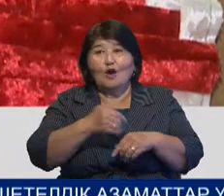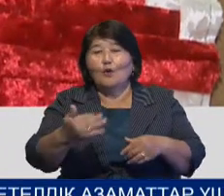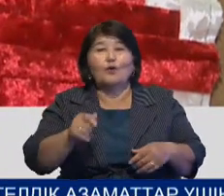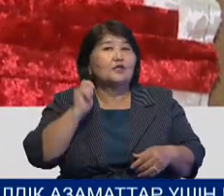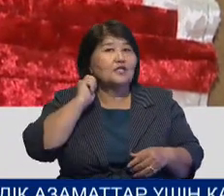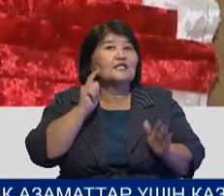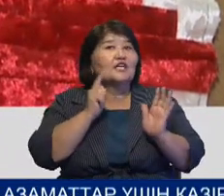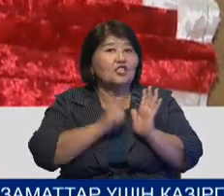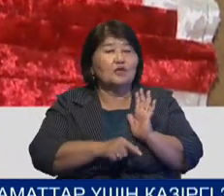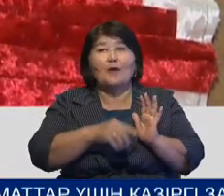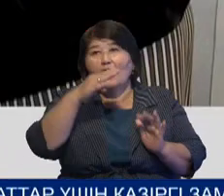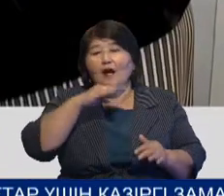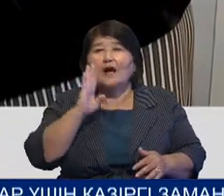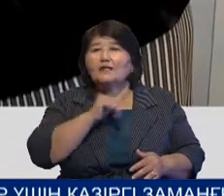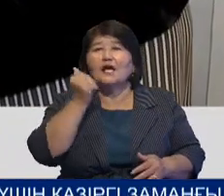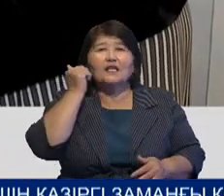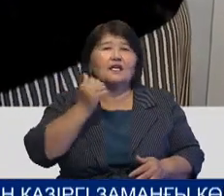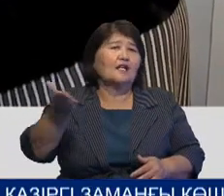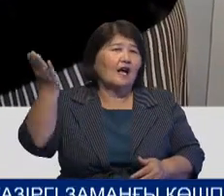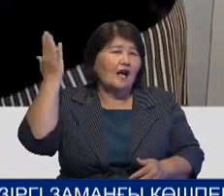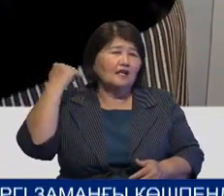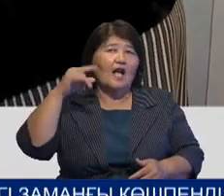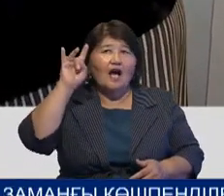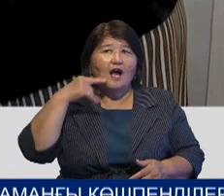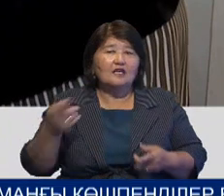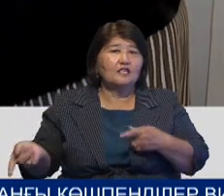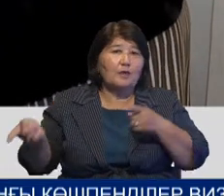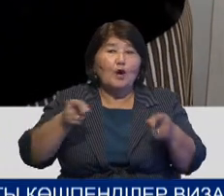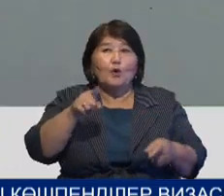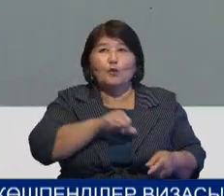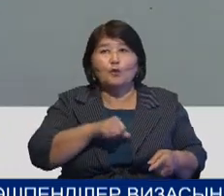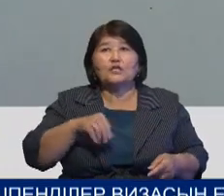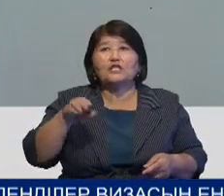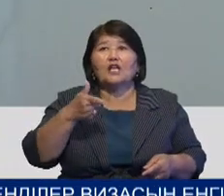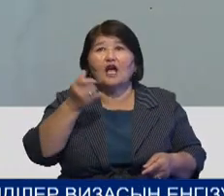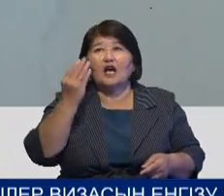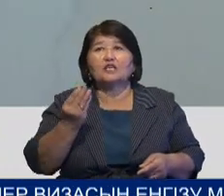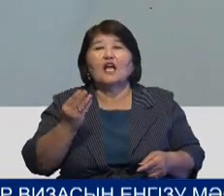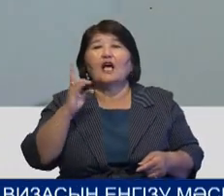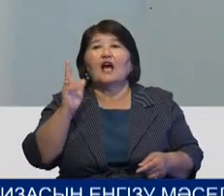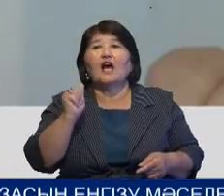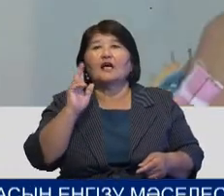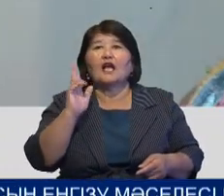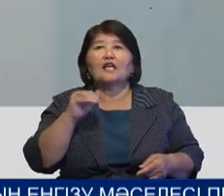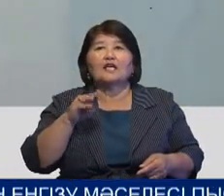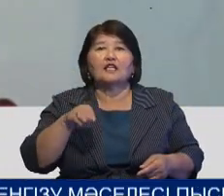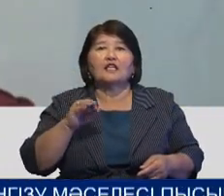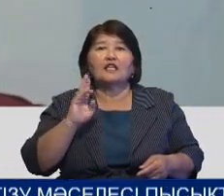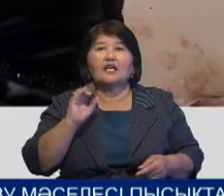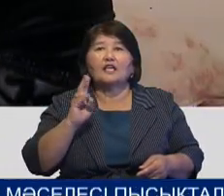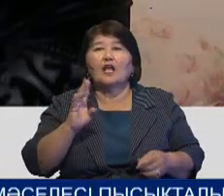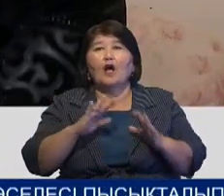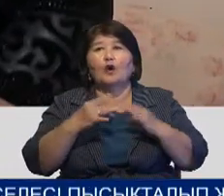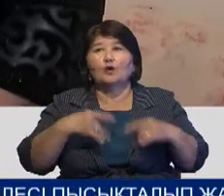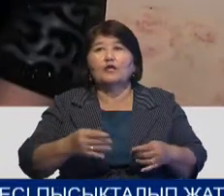жасы 70-те. Ата-анасы ертеректе Әзірбайжаннан қоныс аударған, ал өзі Жалағаш ауданындағы Қаракеткен ауылында дүниеге келген.